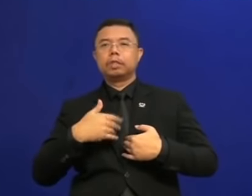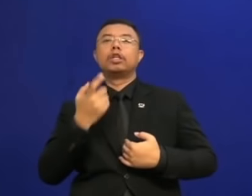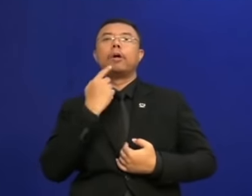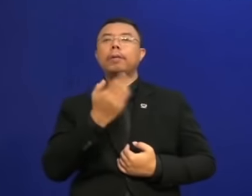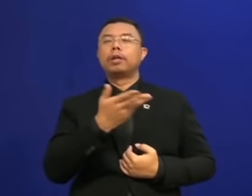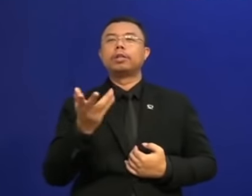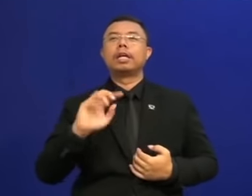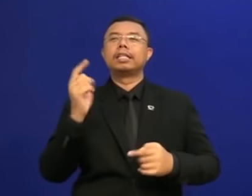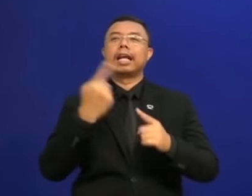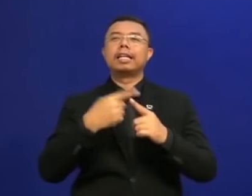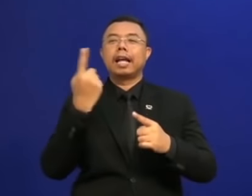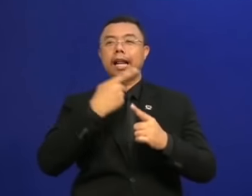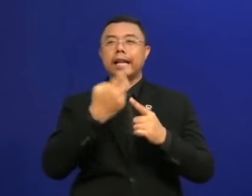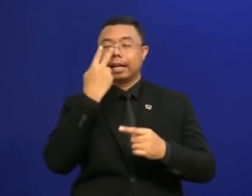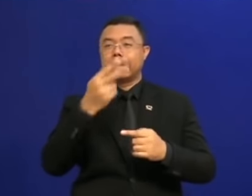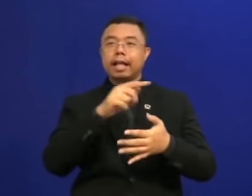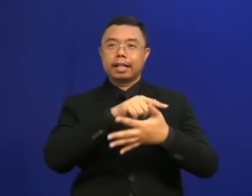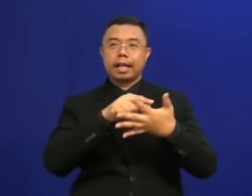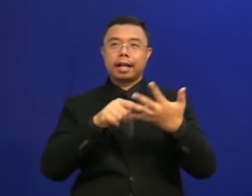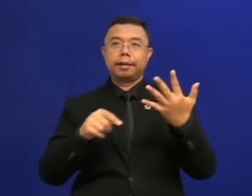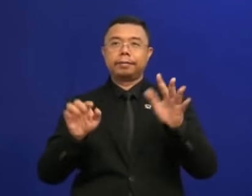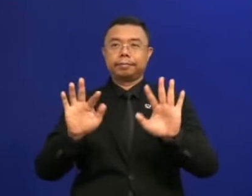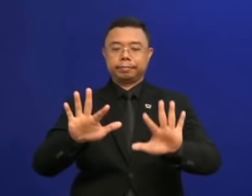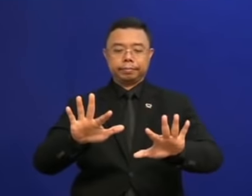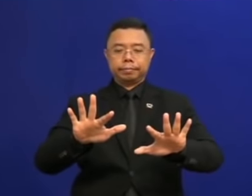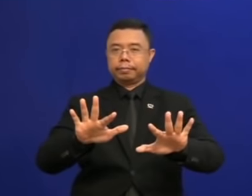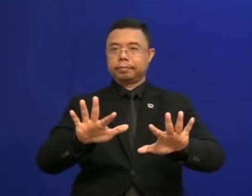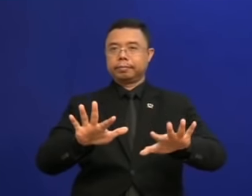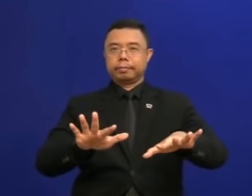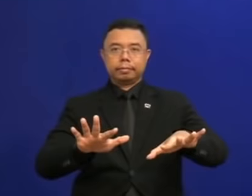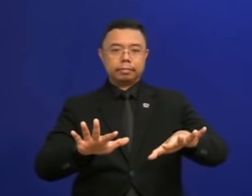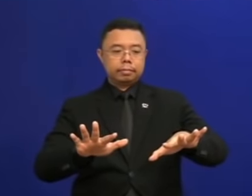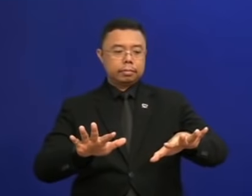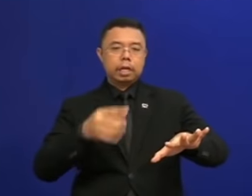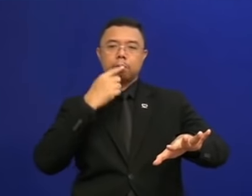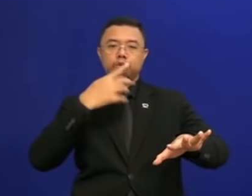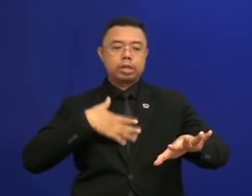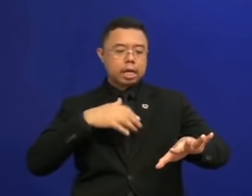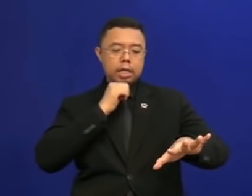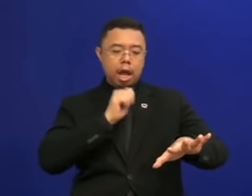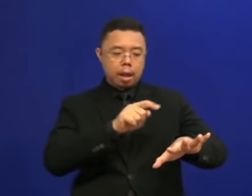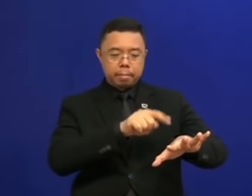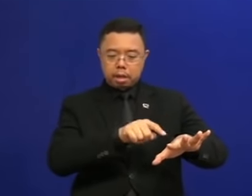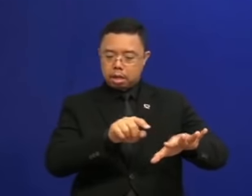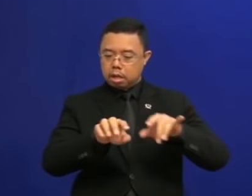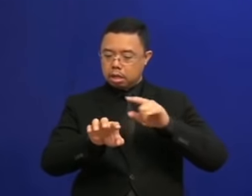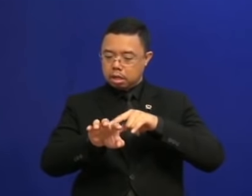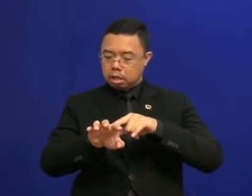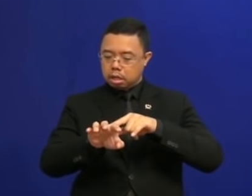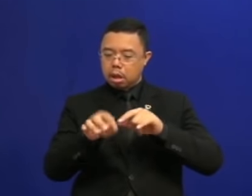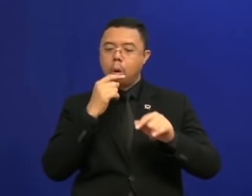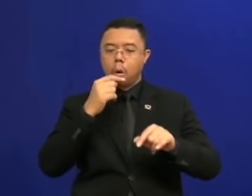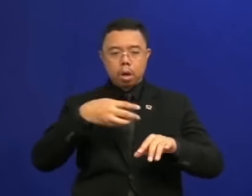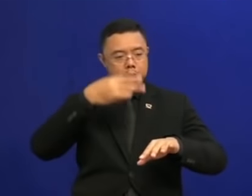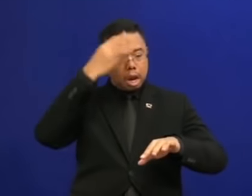Coba saudara sekali-kali melihat tangan saudara begini. Ini milik siapa? Ini Erastus ini.